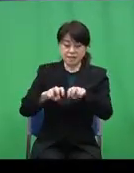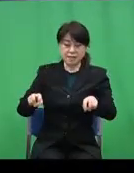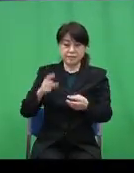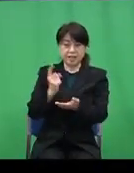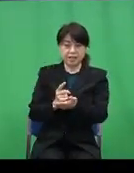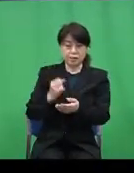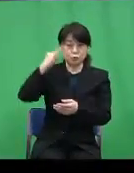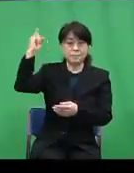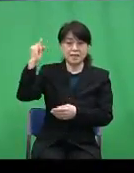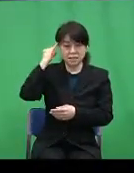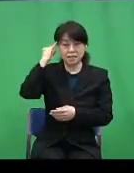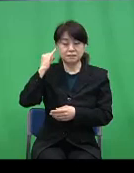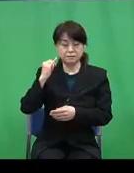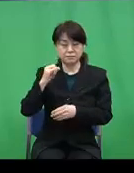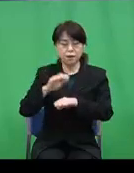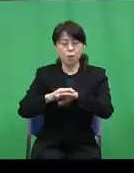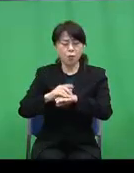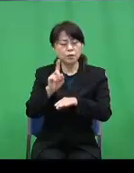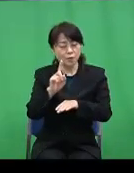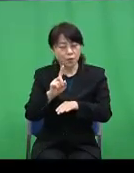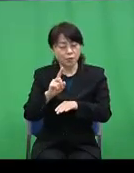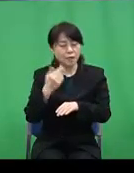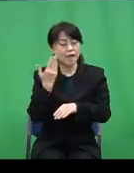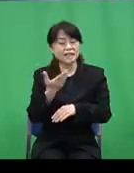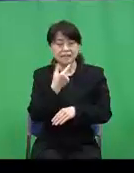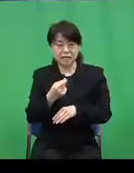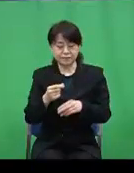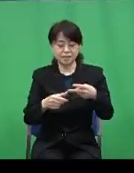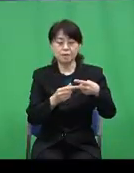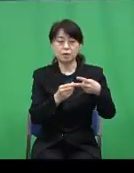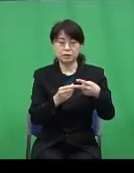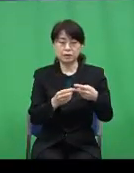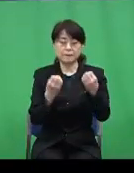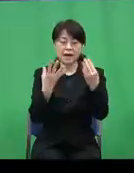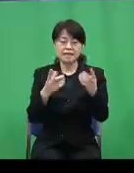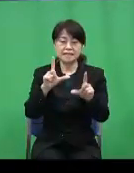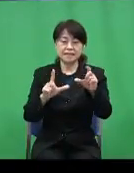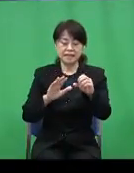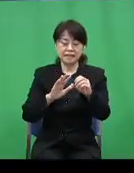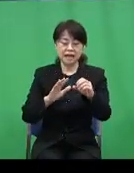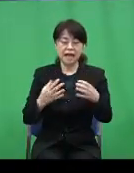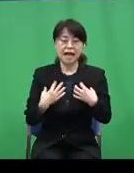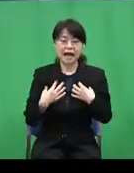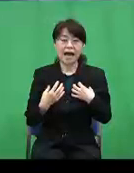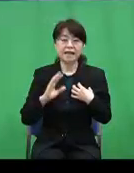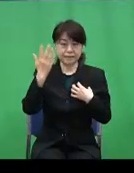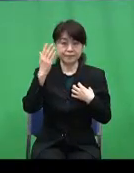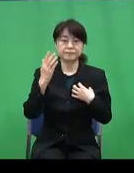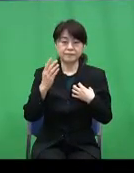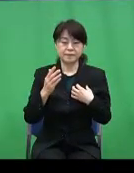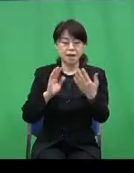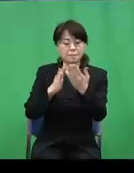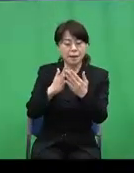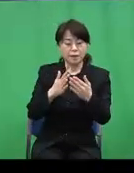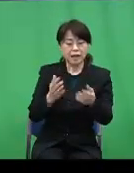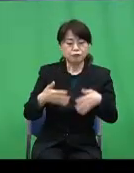認識していたので、どうするのかということが1点と、もう1点は新型肺炎に関してです。まもなく春節迎えて